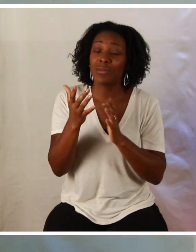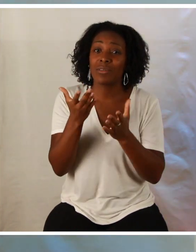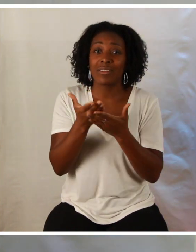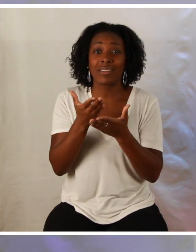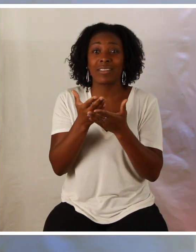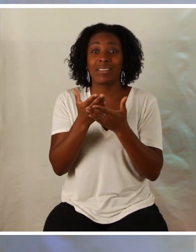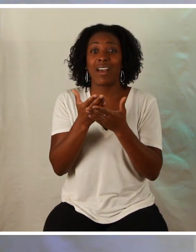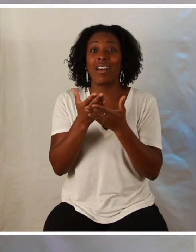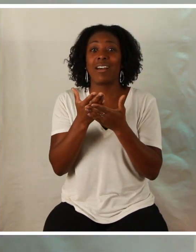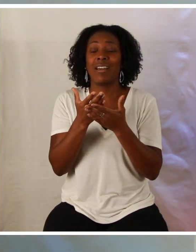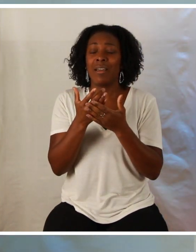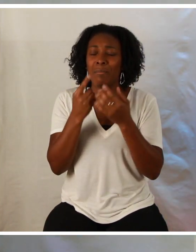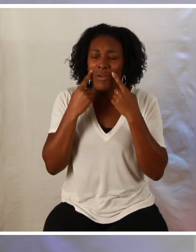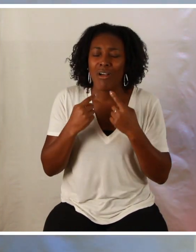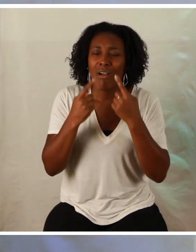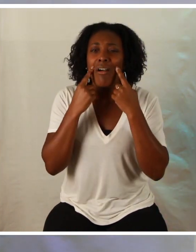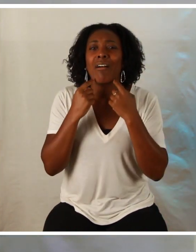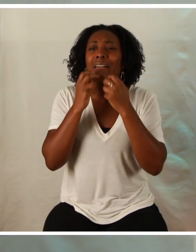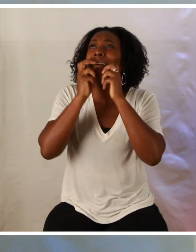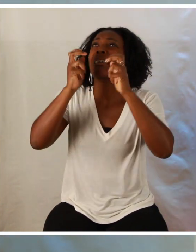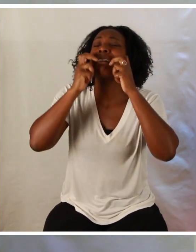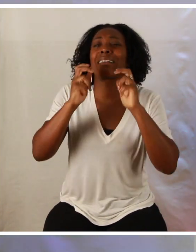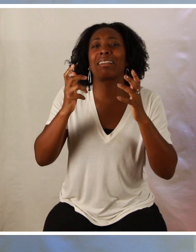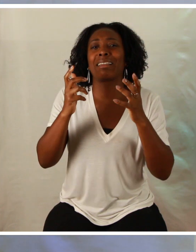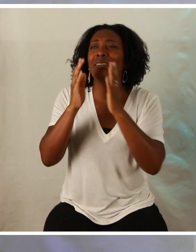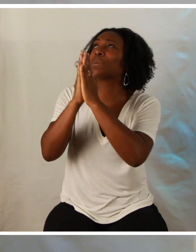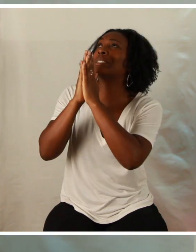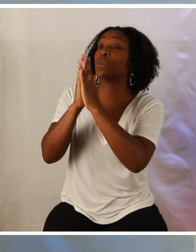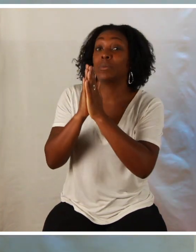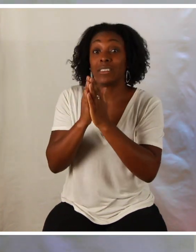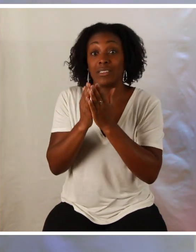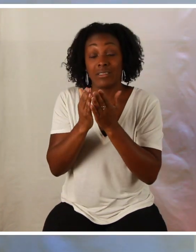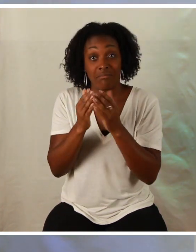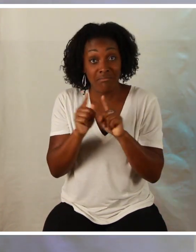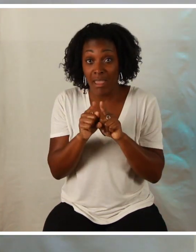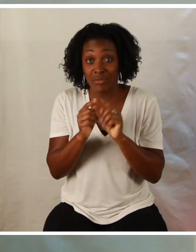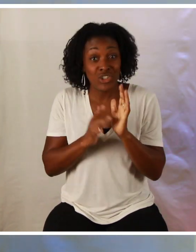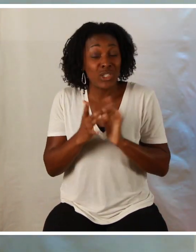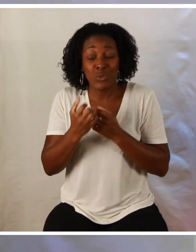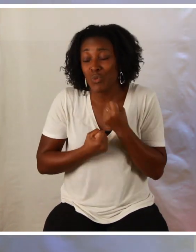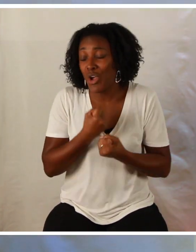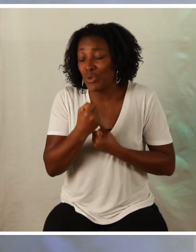celui qui pouvait le sauver de la mort. C'est-à-dire que Jésus lui-même, à travers la